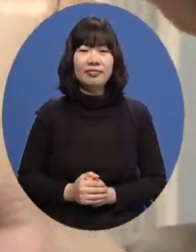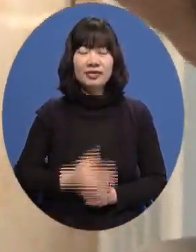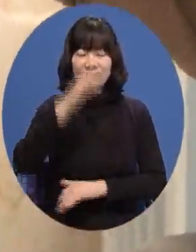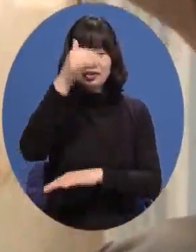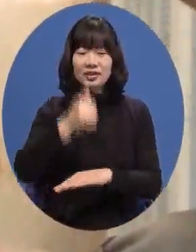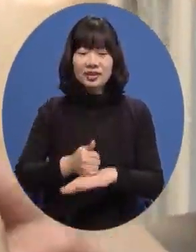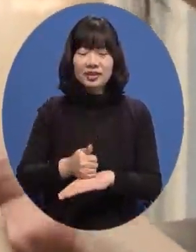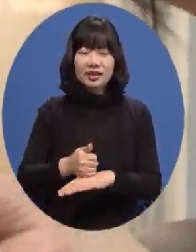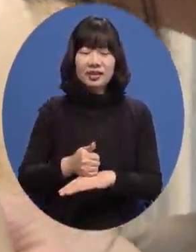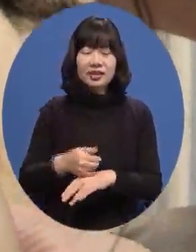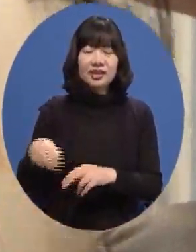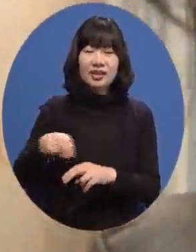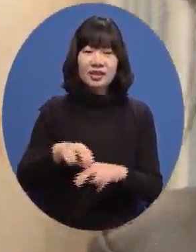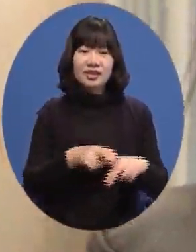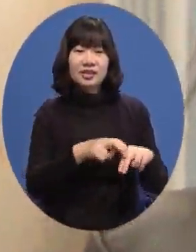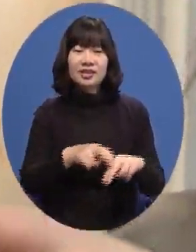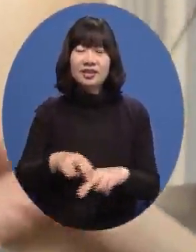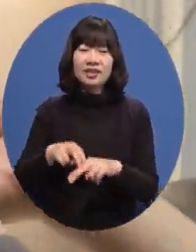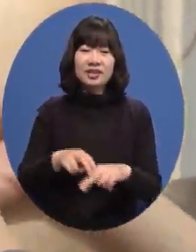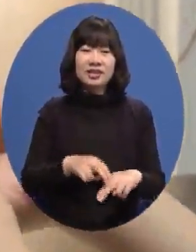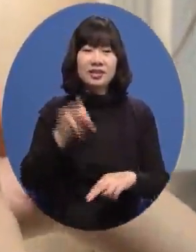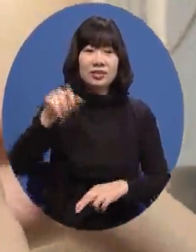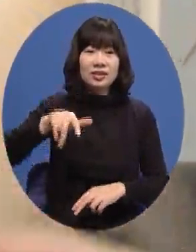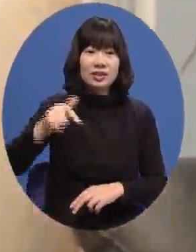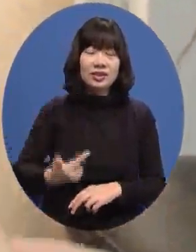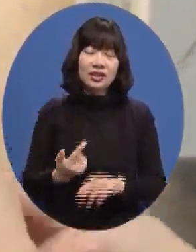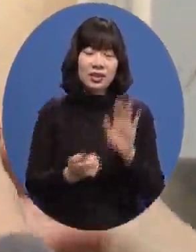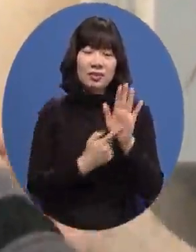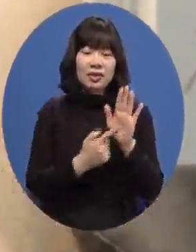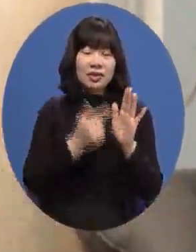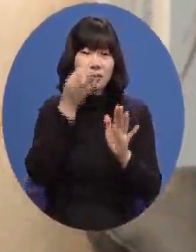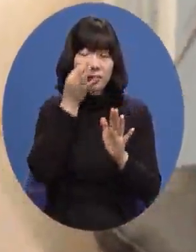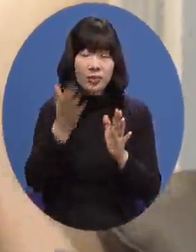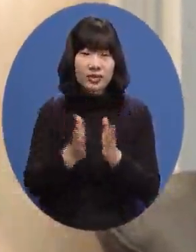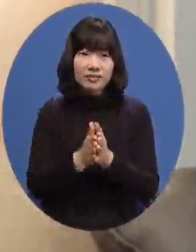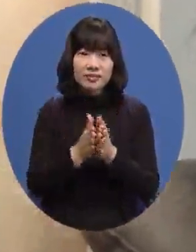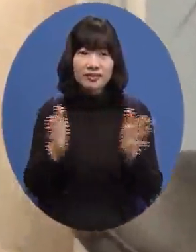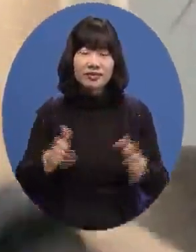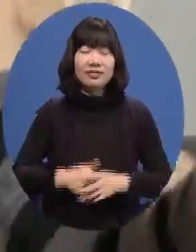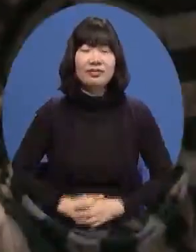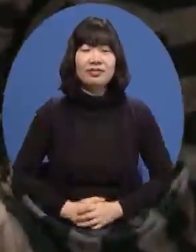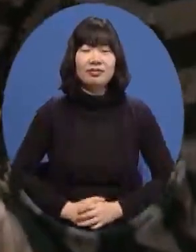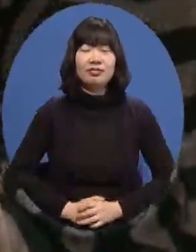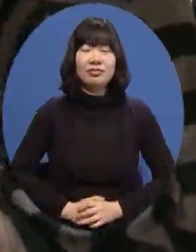드디어 흔들흔들 우진이가 반응을 보이기 시작합니다.